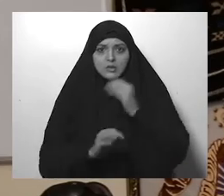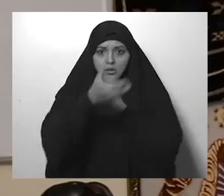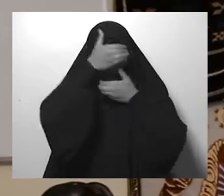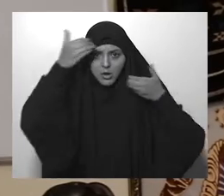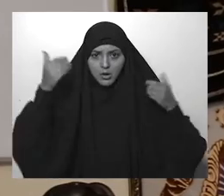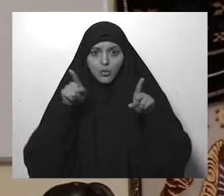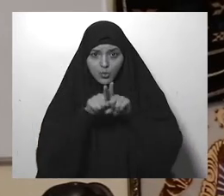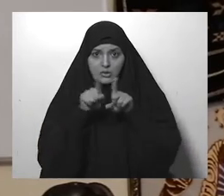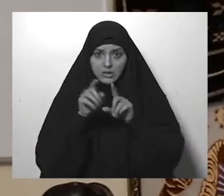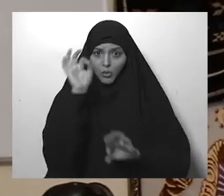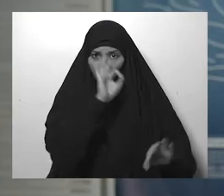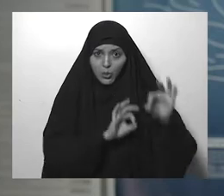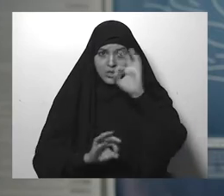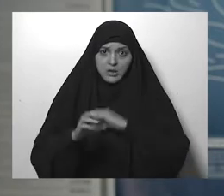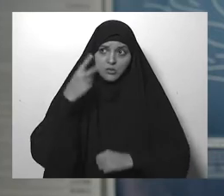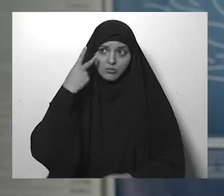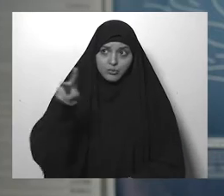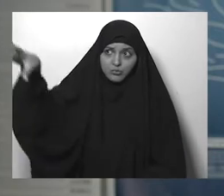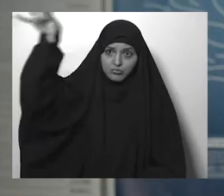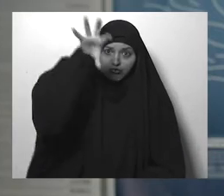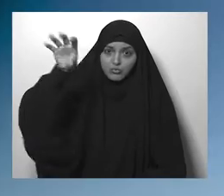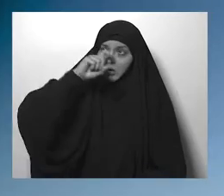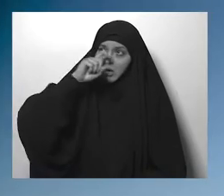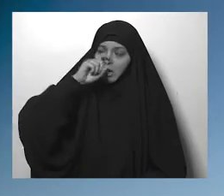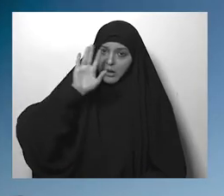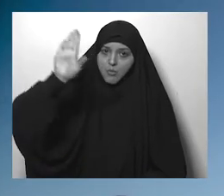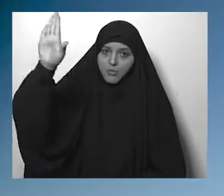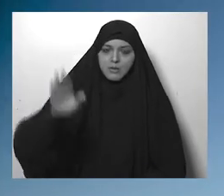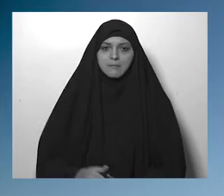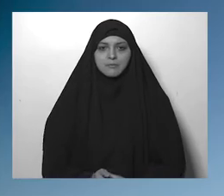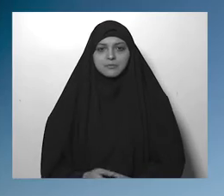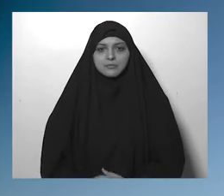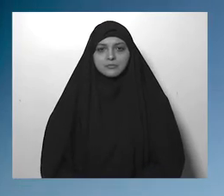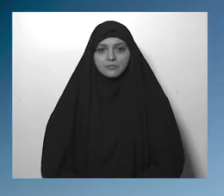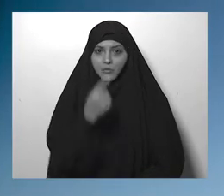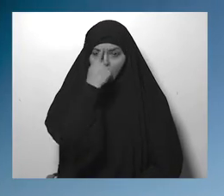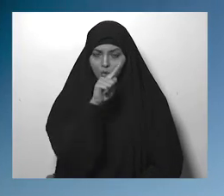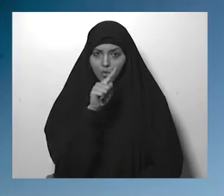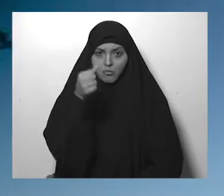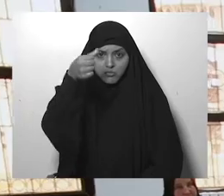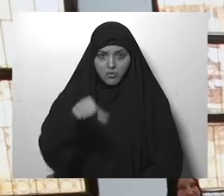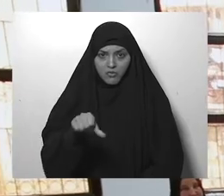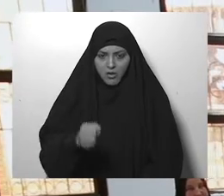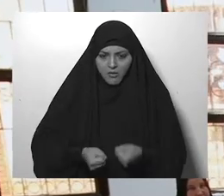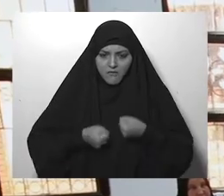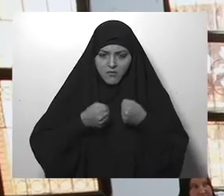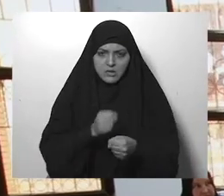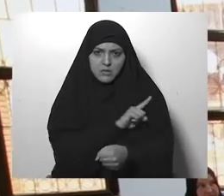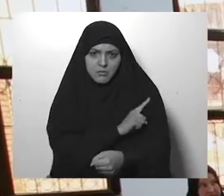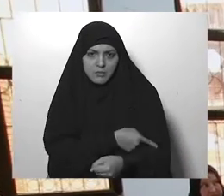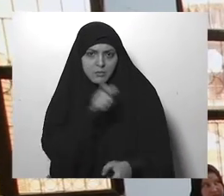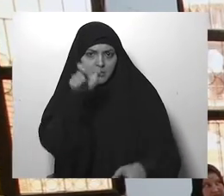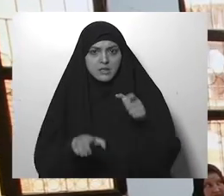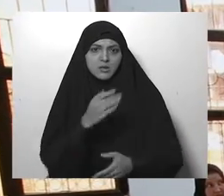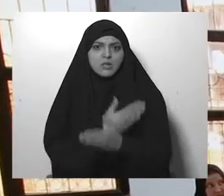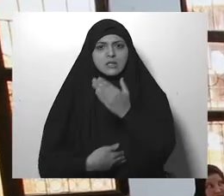également entre les organisations du maghreb et celles du moyen-orient pour pouvoir renforcer les capacités des